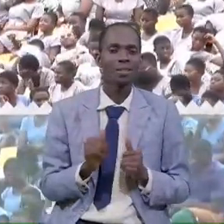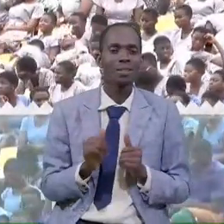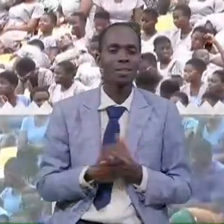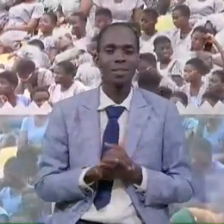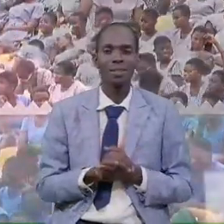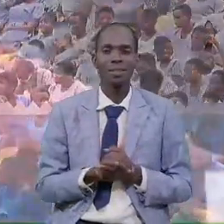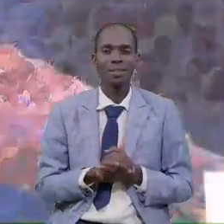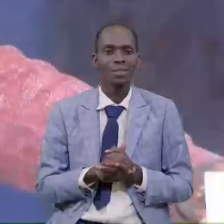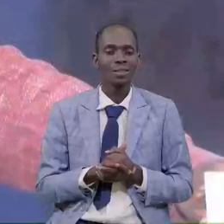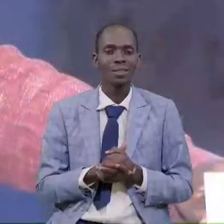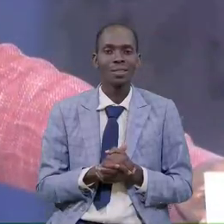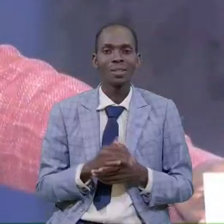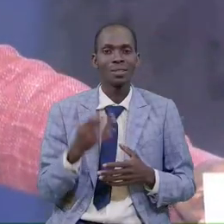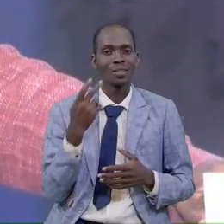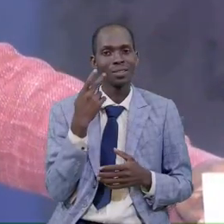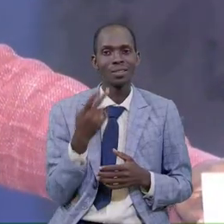C'est une nouvelle génération.